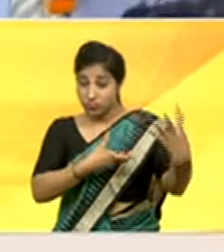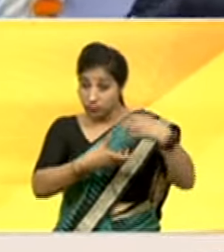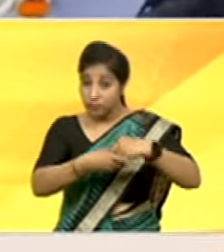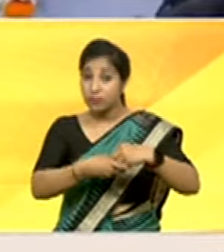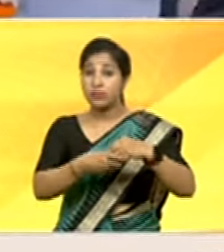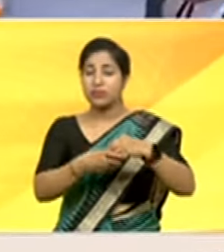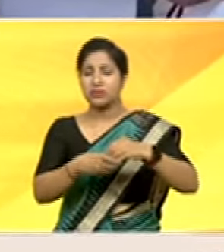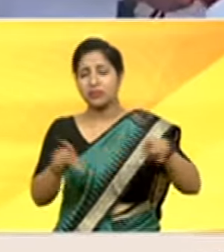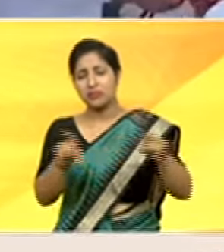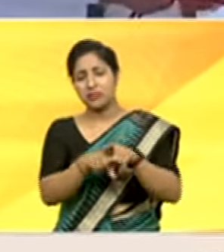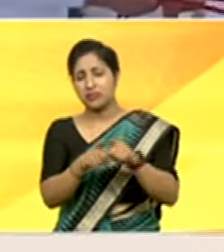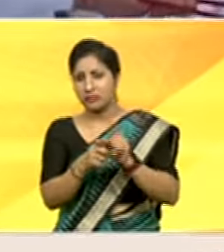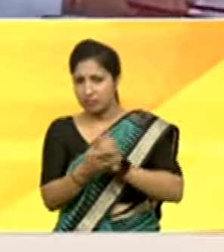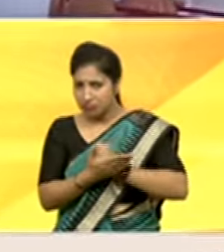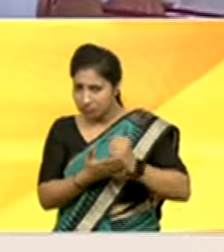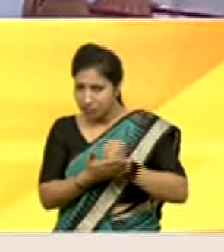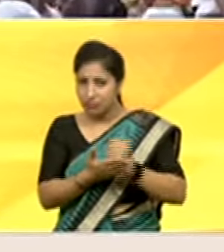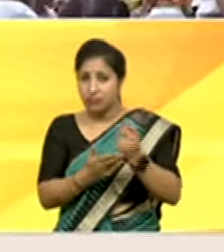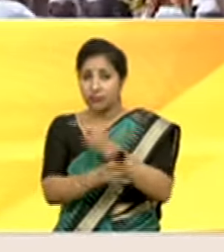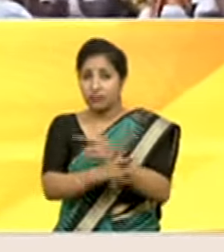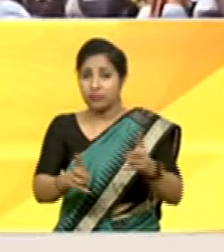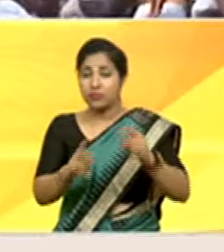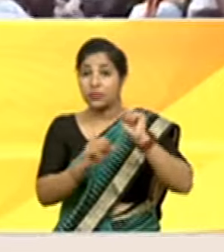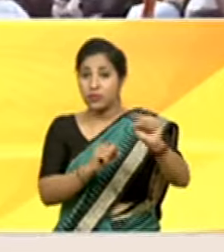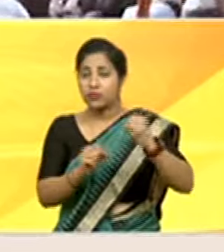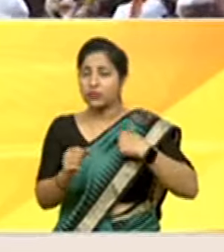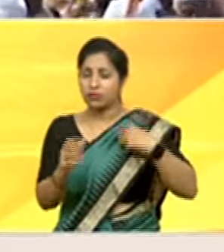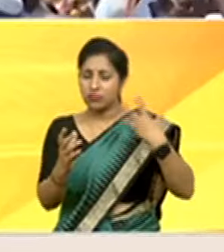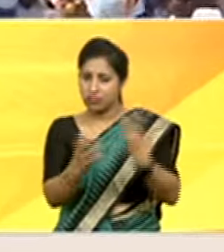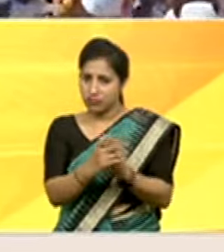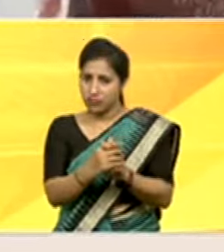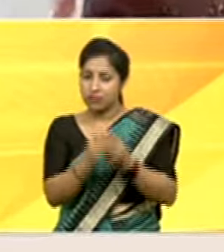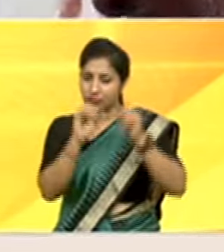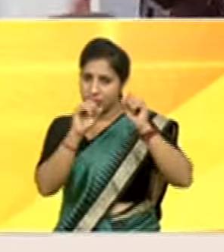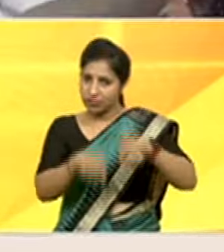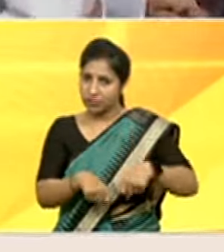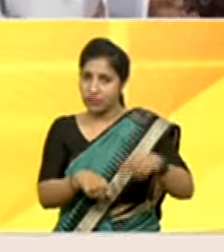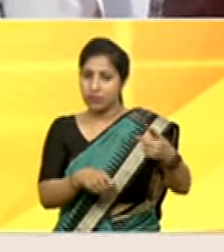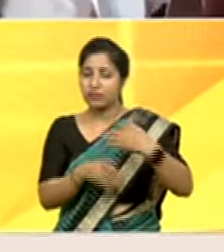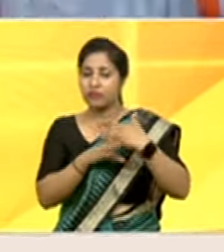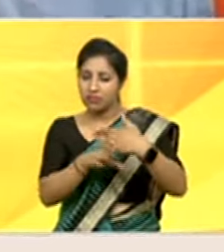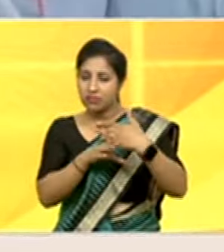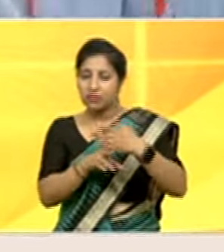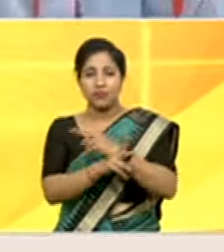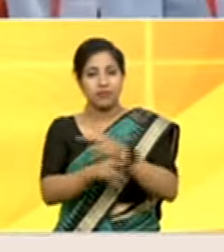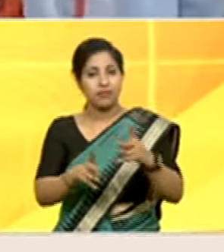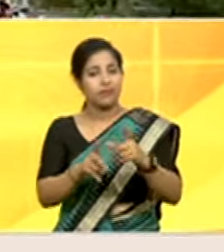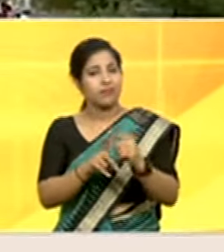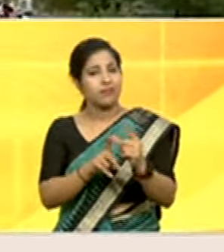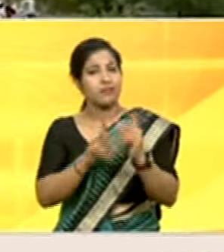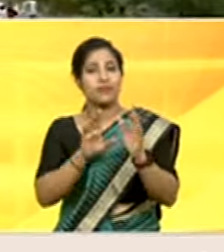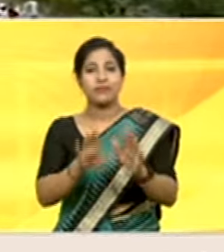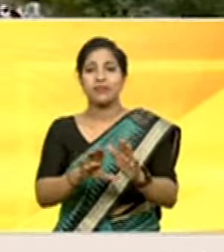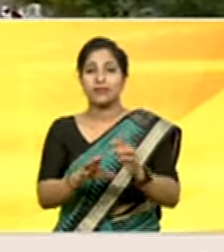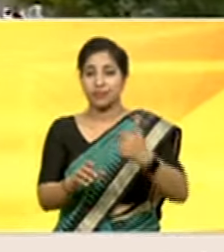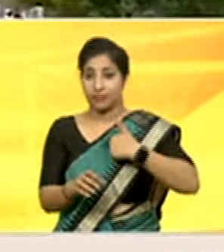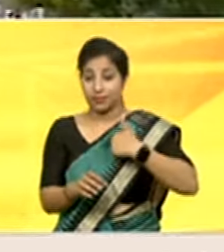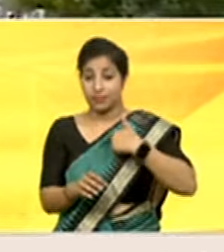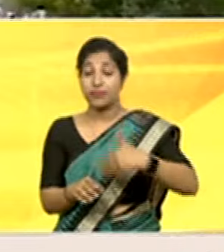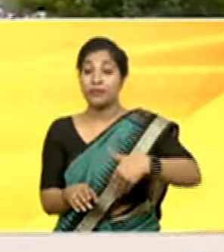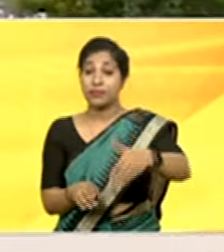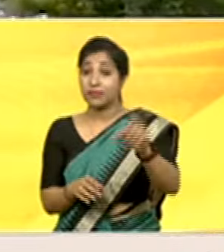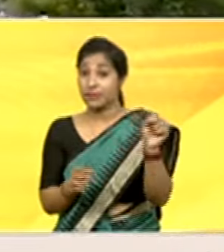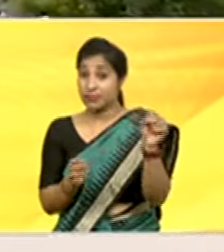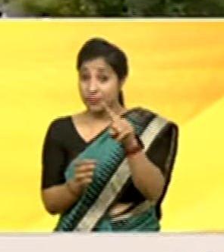ऐसे प्रयासों को आप मेरे साथ अवश्य शेर करते रहें। मैं अगले